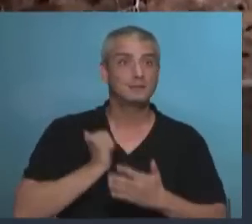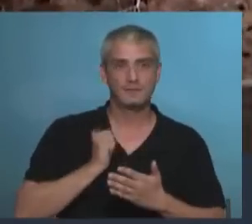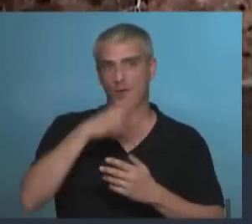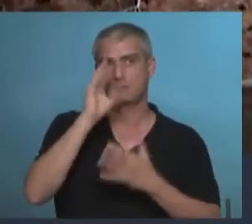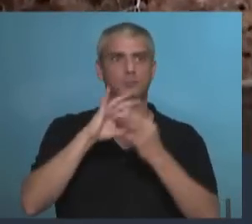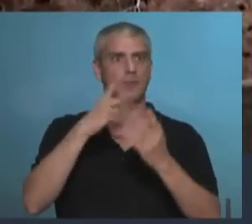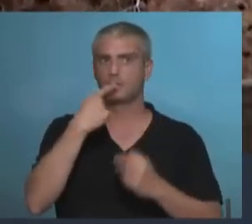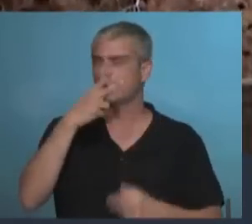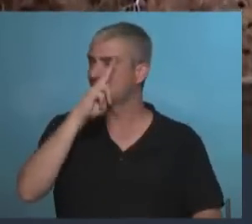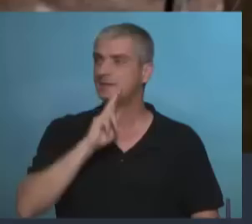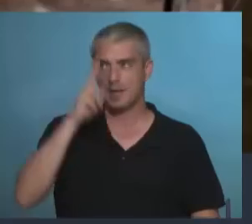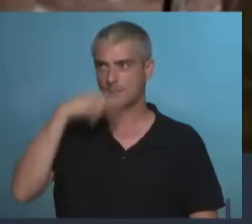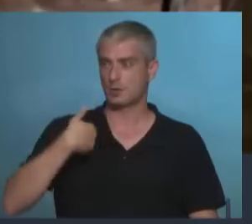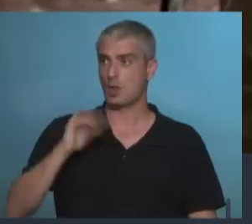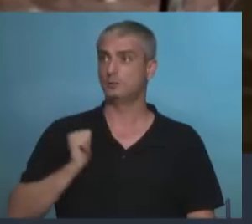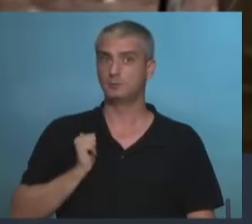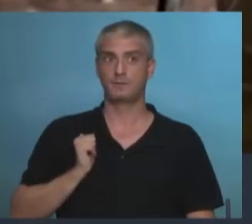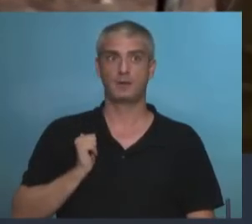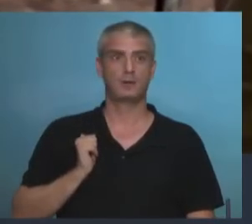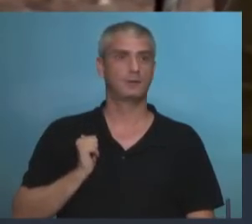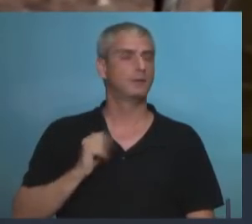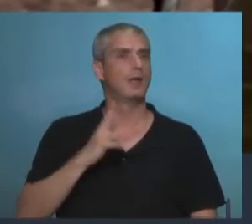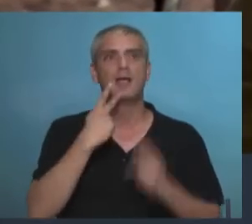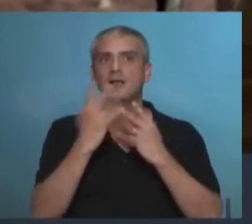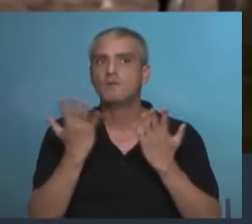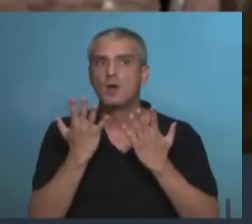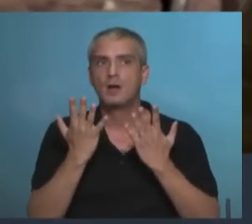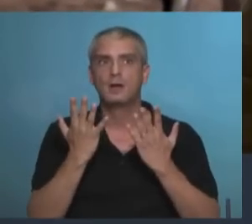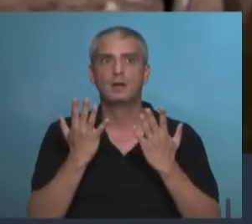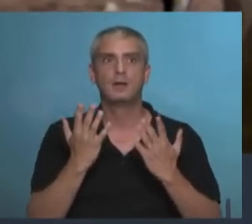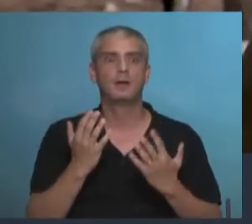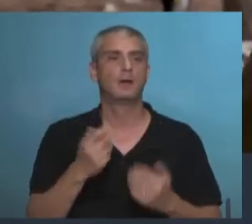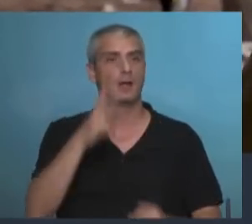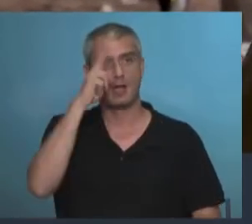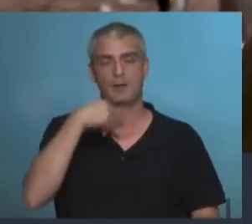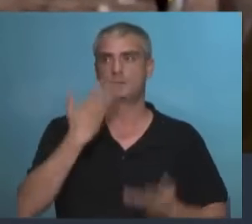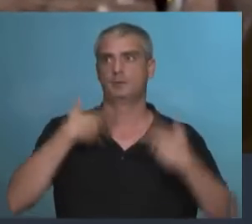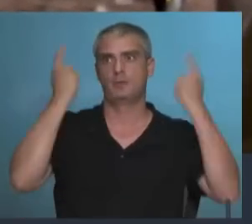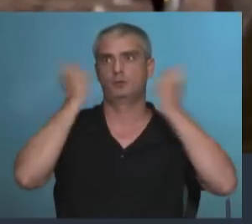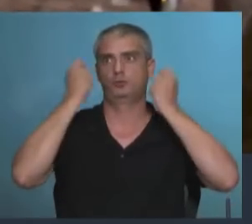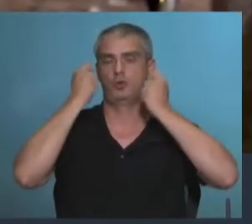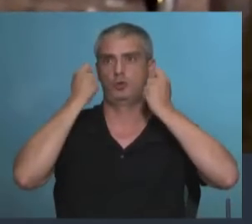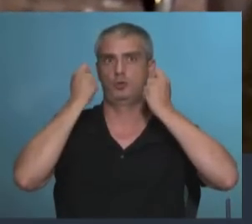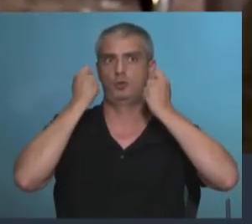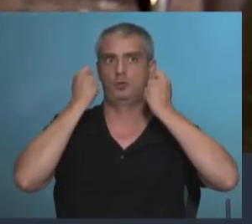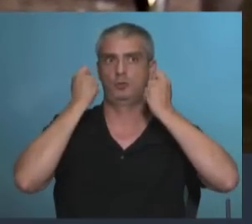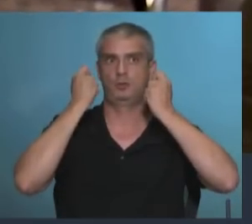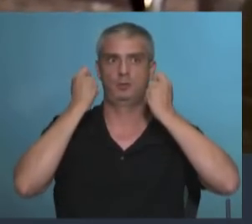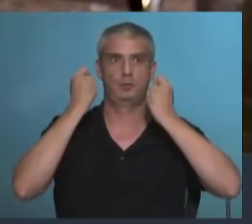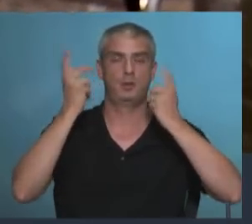להם, אמא, אבא, אני הולך לצבא? איך הם הגיבו? אבא קיבל שוק, נכנס